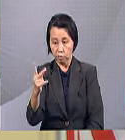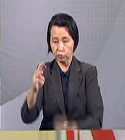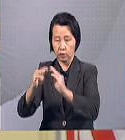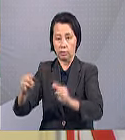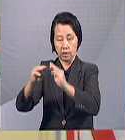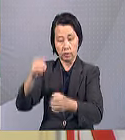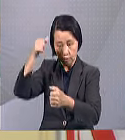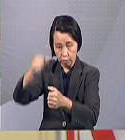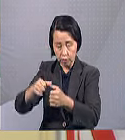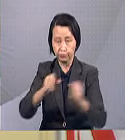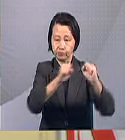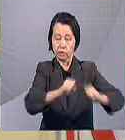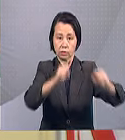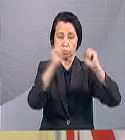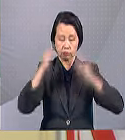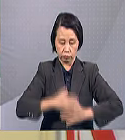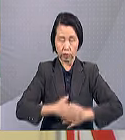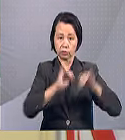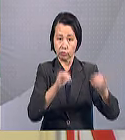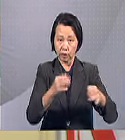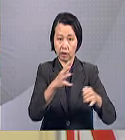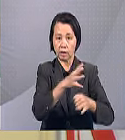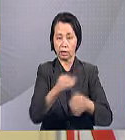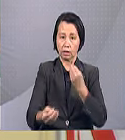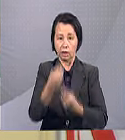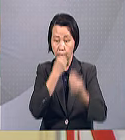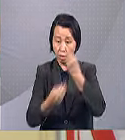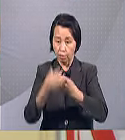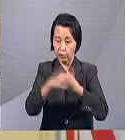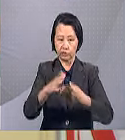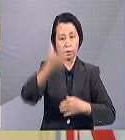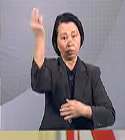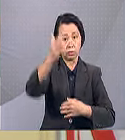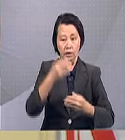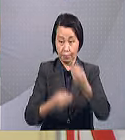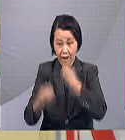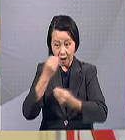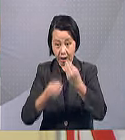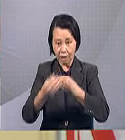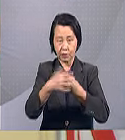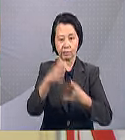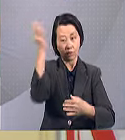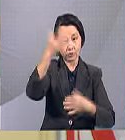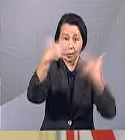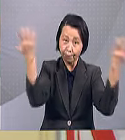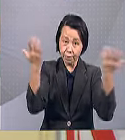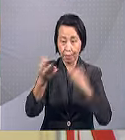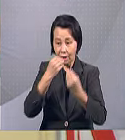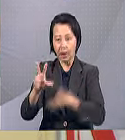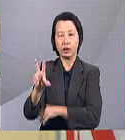masjid, surau Jumaat dan surau bahawa jamuan makan selepas kuliah adalah tidak dibenarkan buat masa